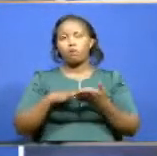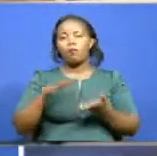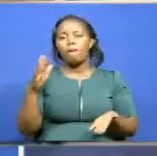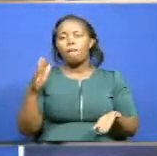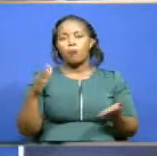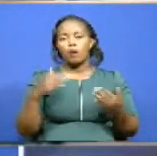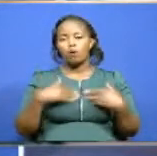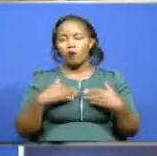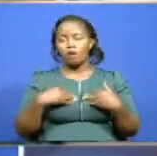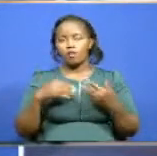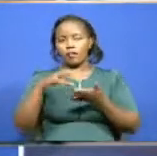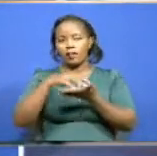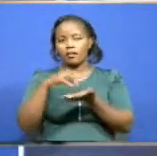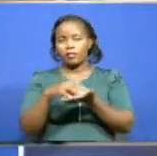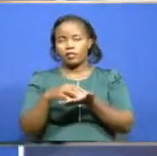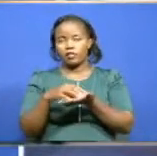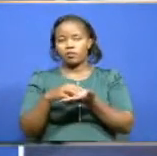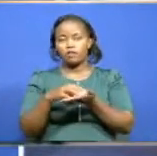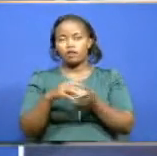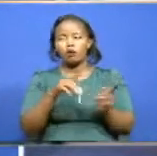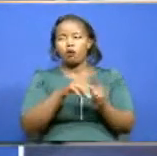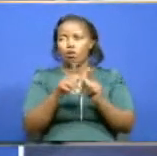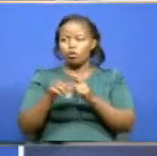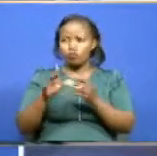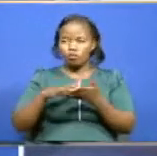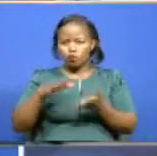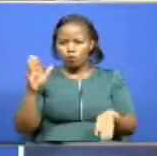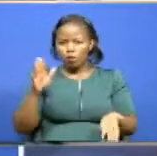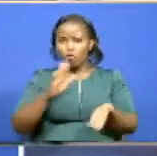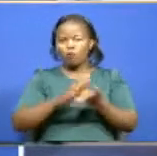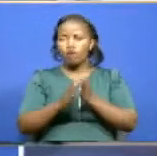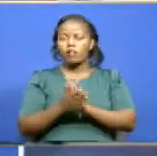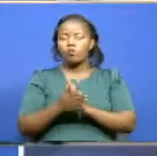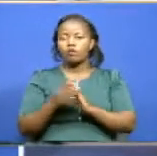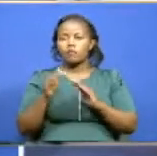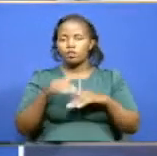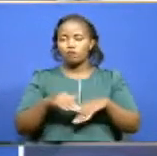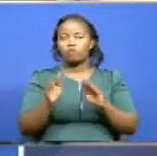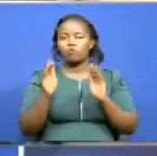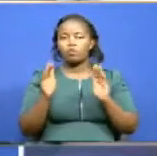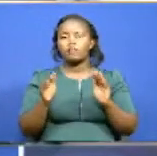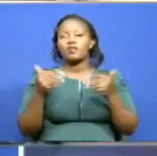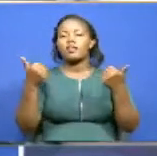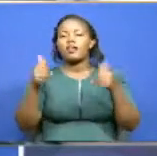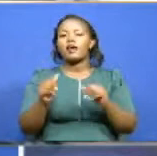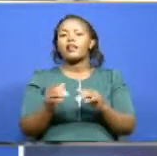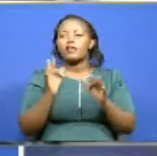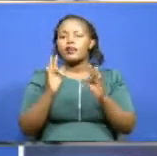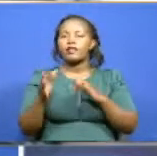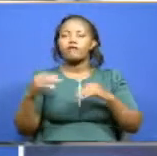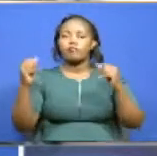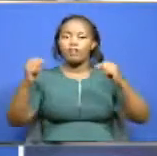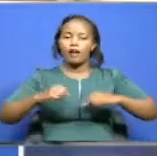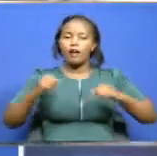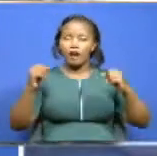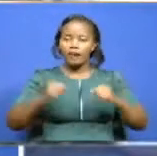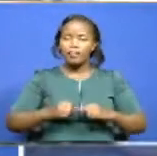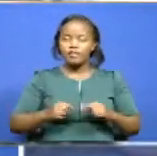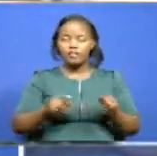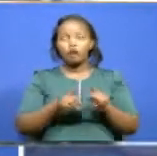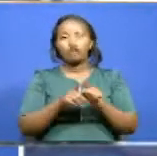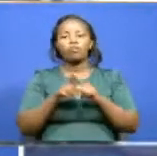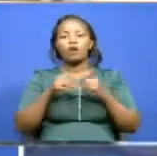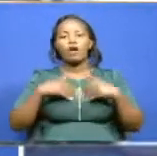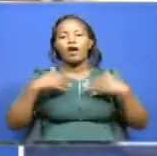the state. These sentences run consecutively, and anybody who is aggrieved by the state has a right of